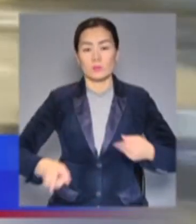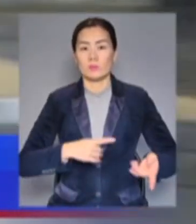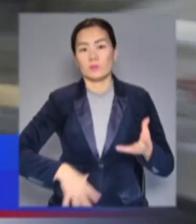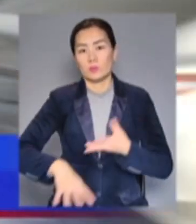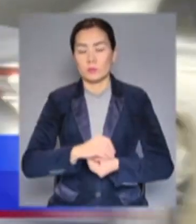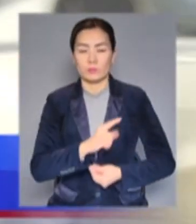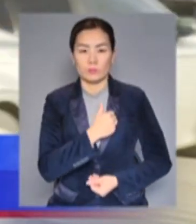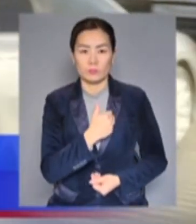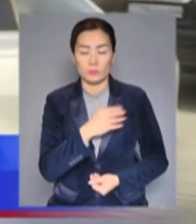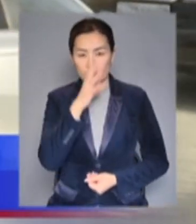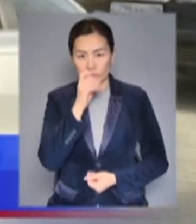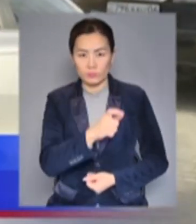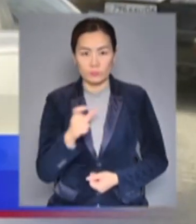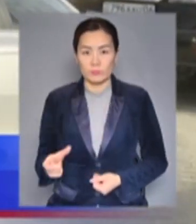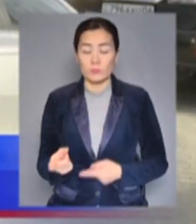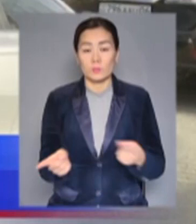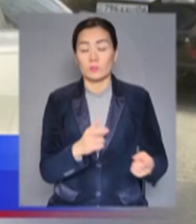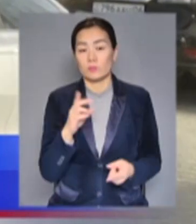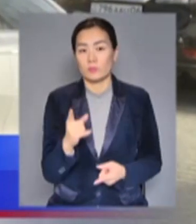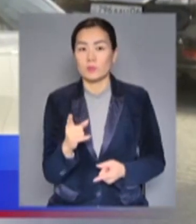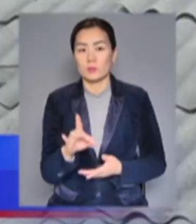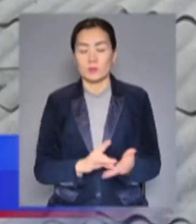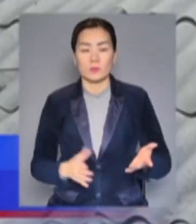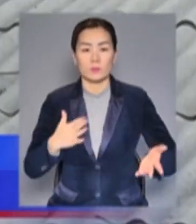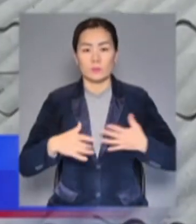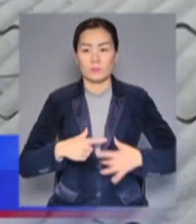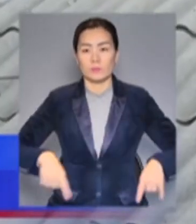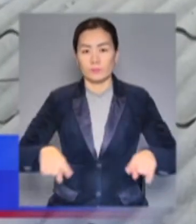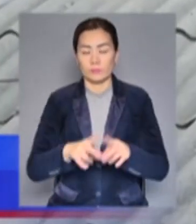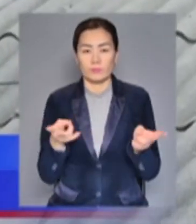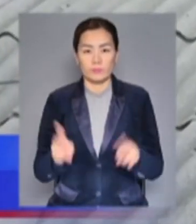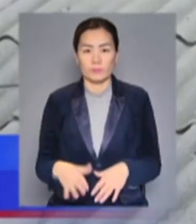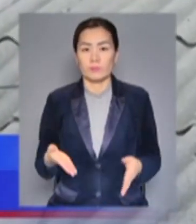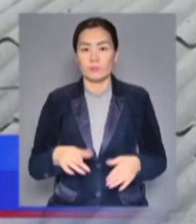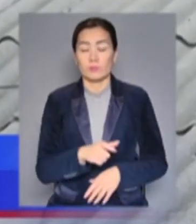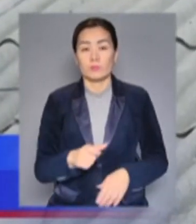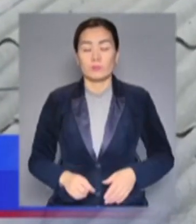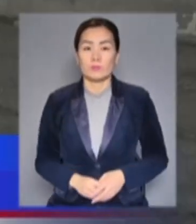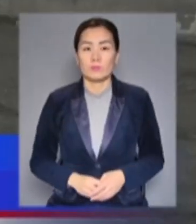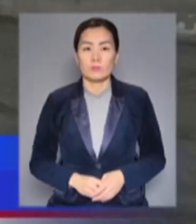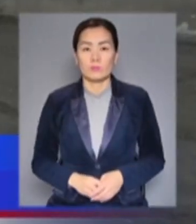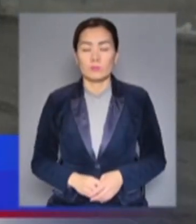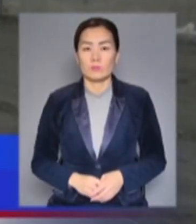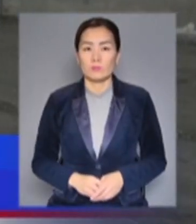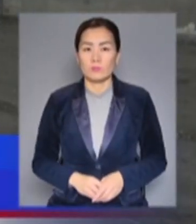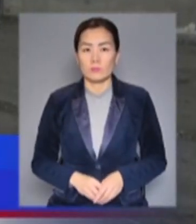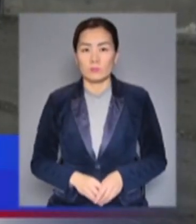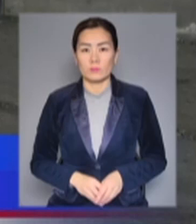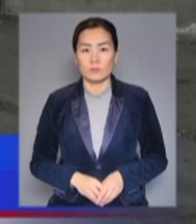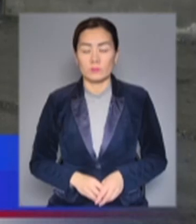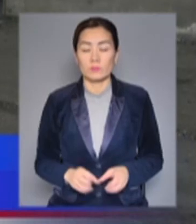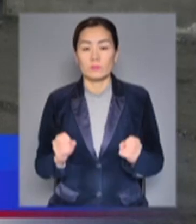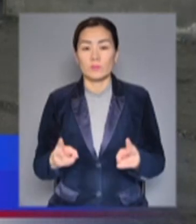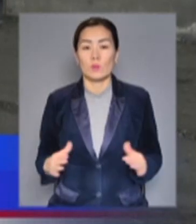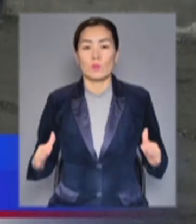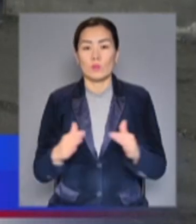тиіс екен. Жағдайы нашар тұрғындар көшеміз десе, көйлегі көк тұрғындар сол жерде қаламыз деп отыр. Апатты тұрғын үй тізімінде тұрғасын